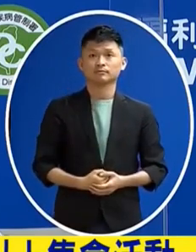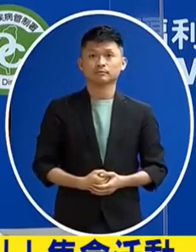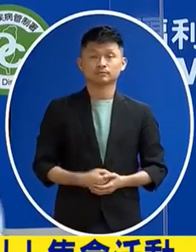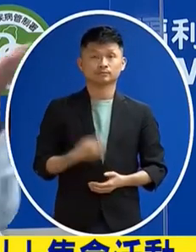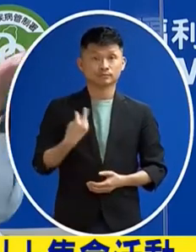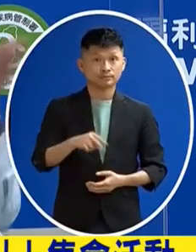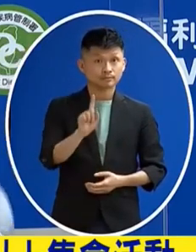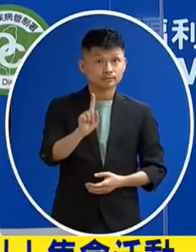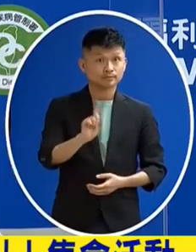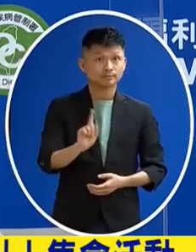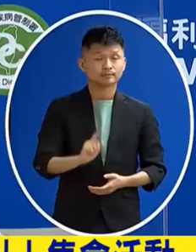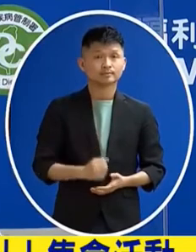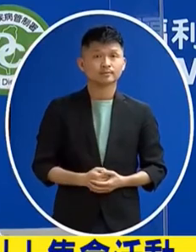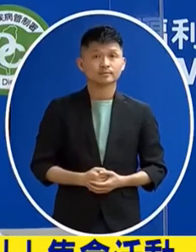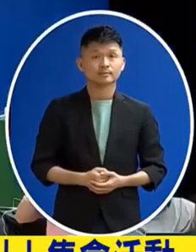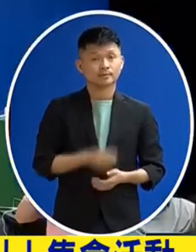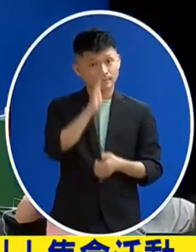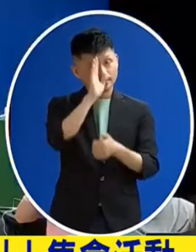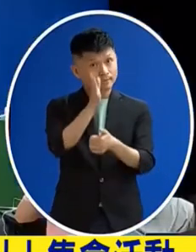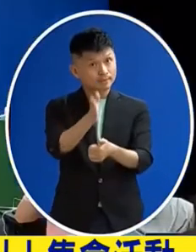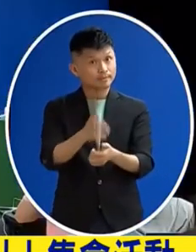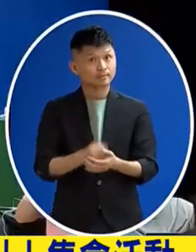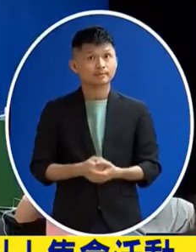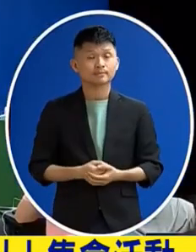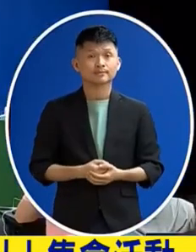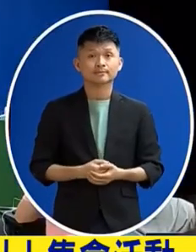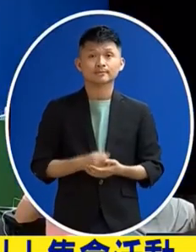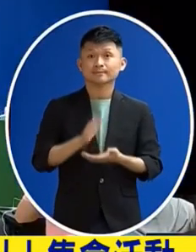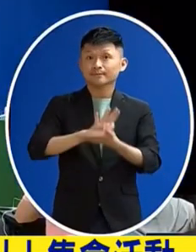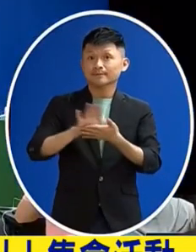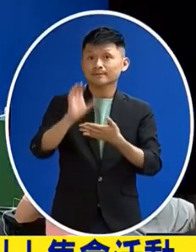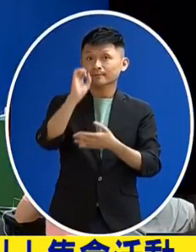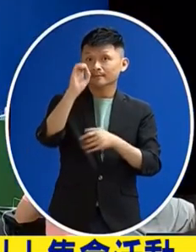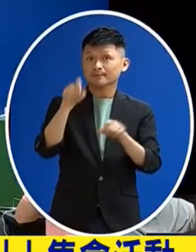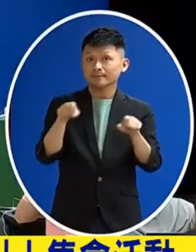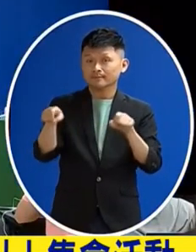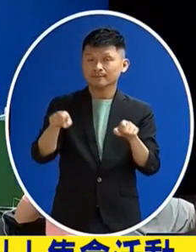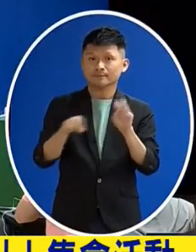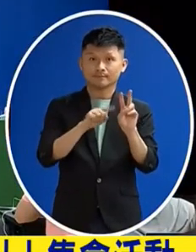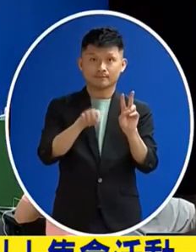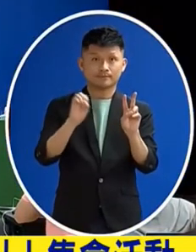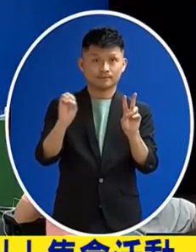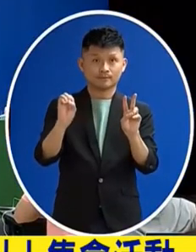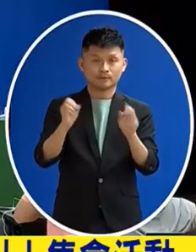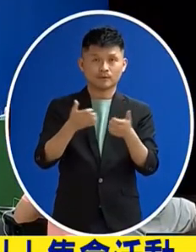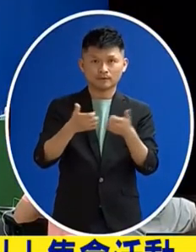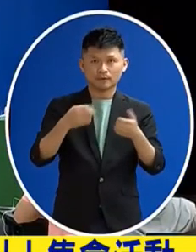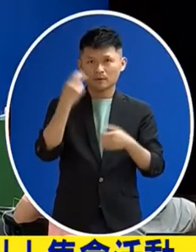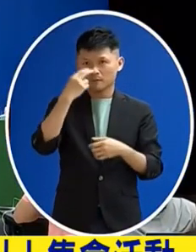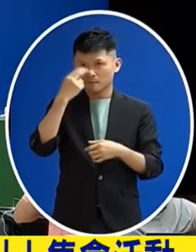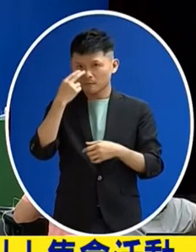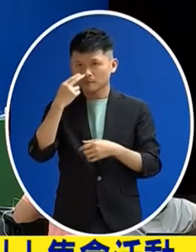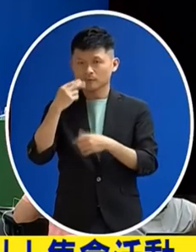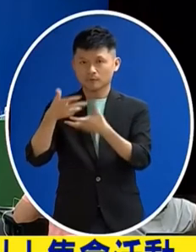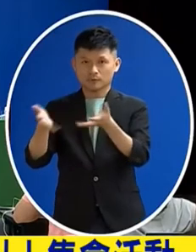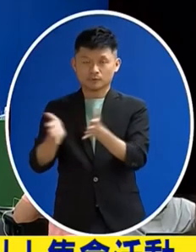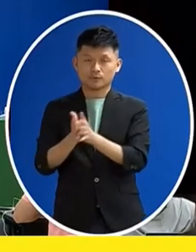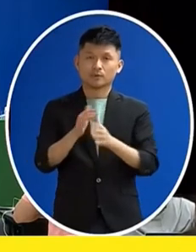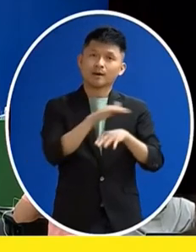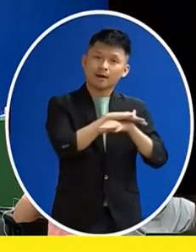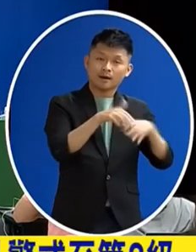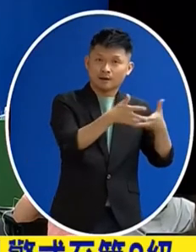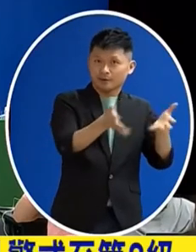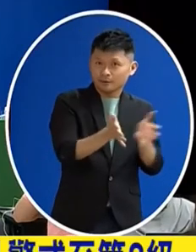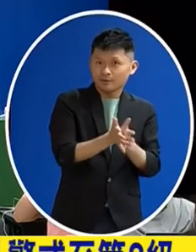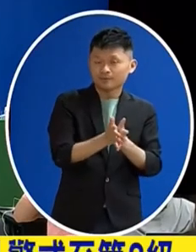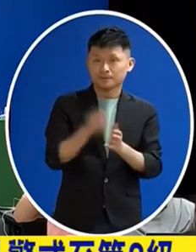再讲， 想请问一下，就是说那个清零计划2.0的部分有分为风险组和安全组，那想请问一下，就